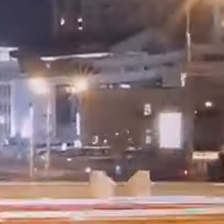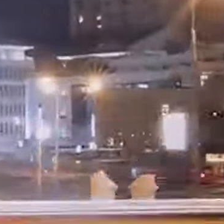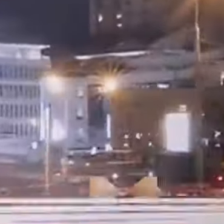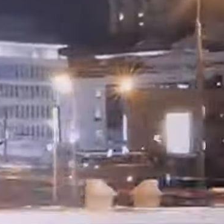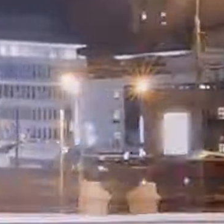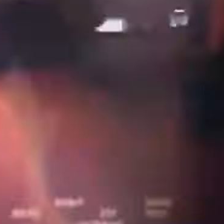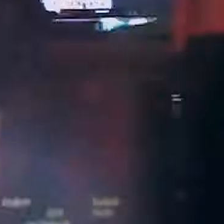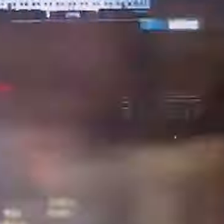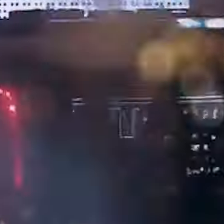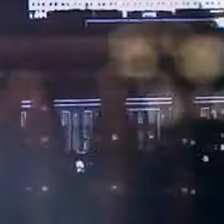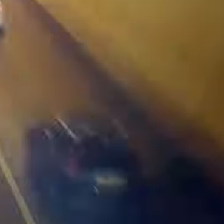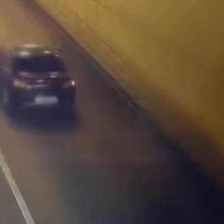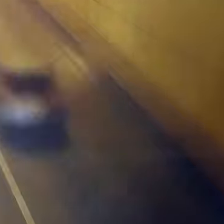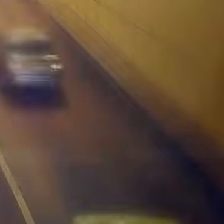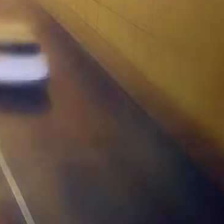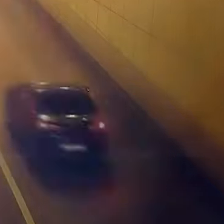Спасибо.